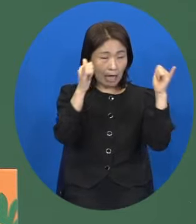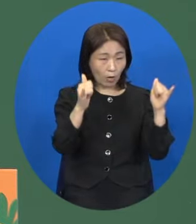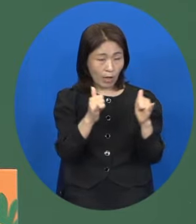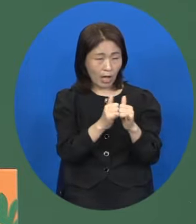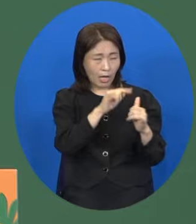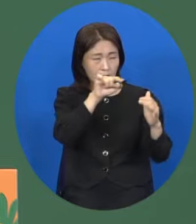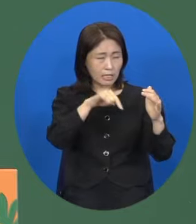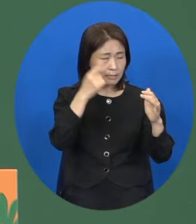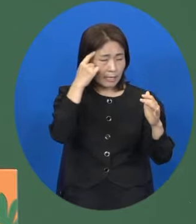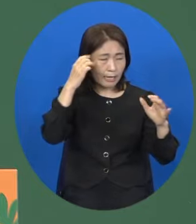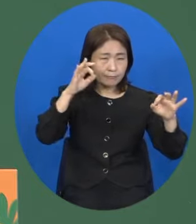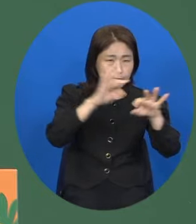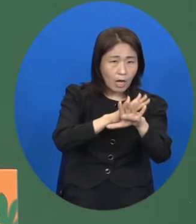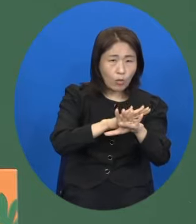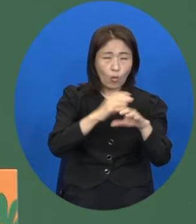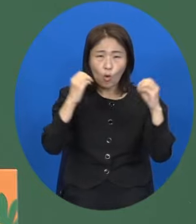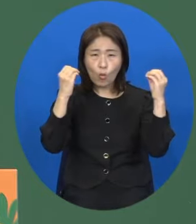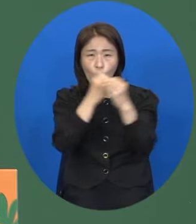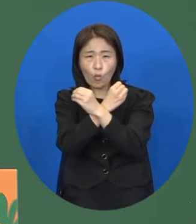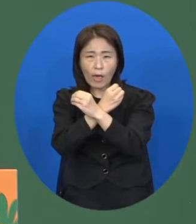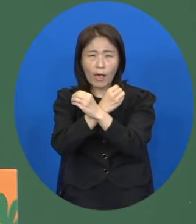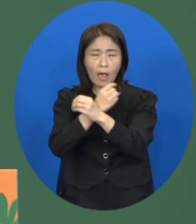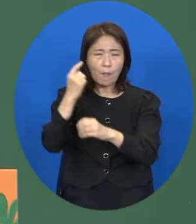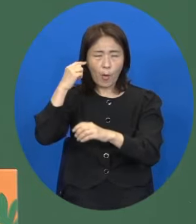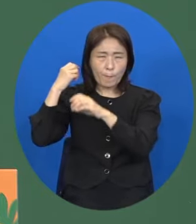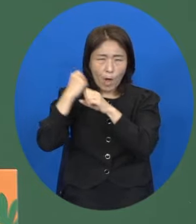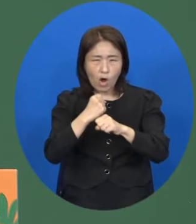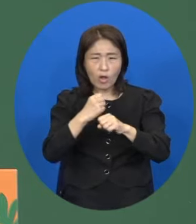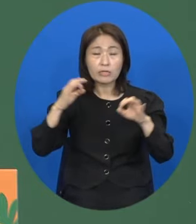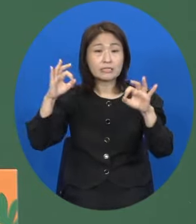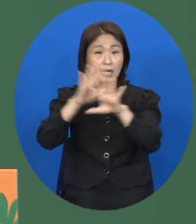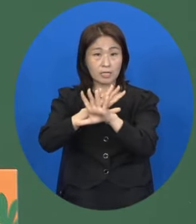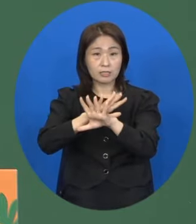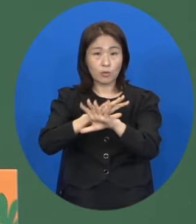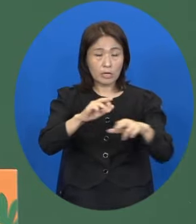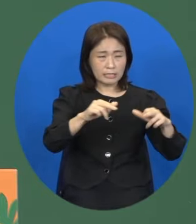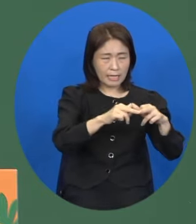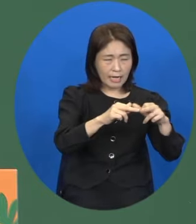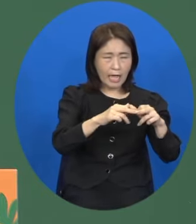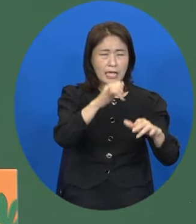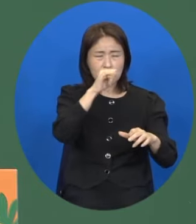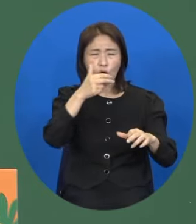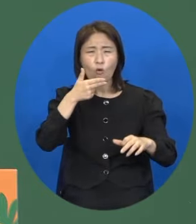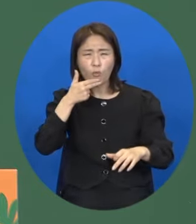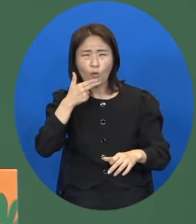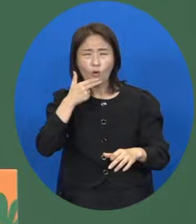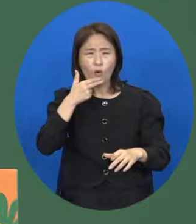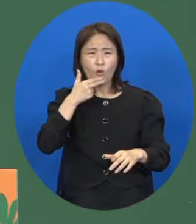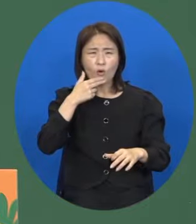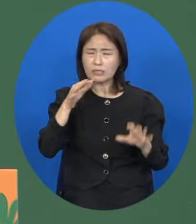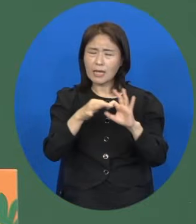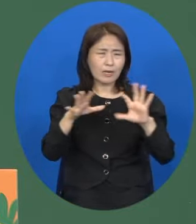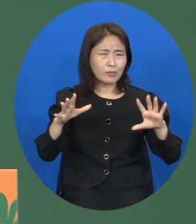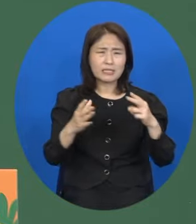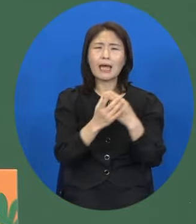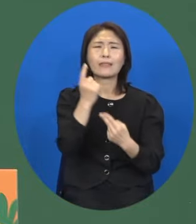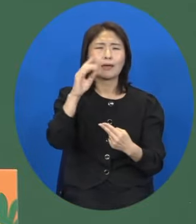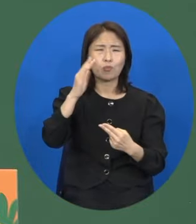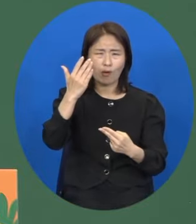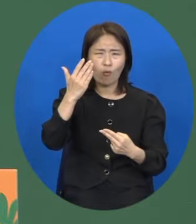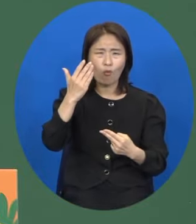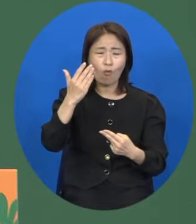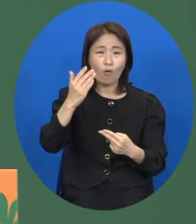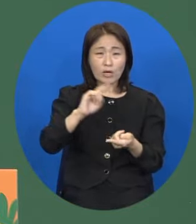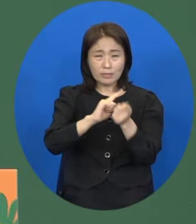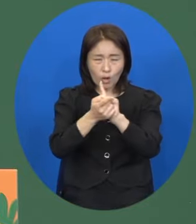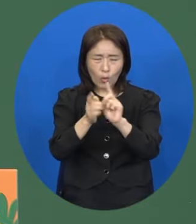오해와 불신과 편견이 사라지며 장애인과 비장애인이 하나 되며 서로 돕고 기뻐